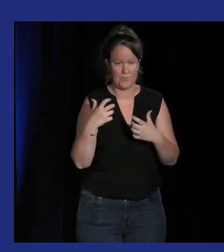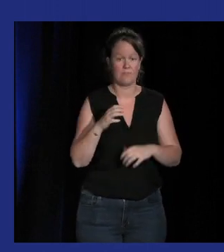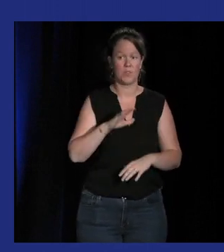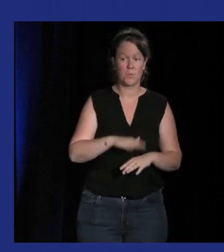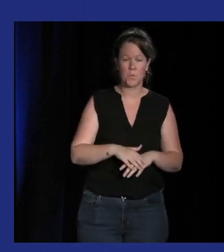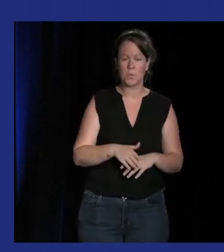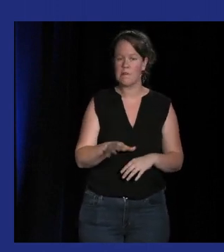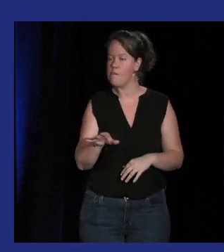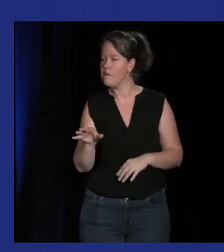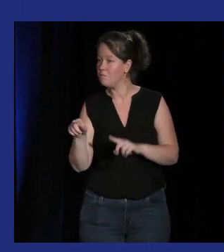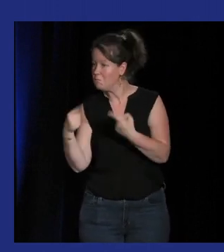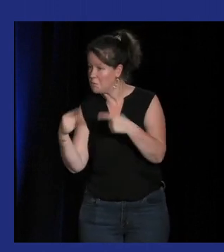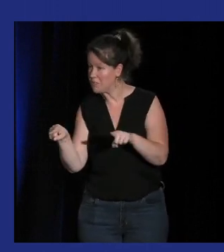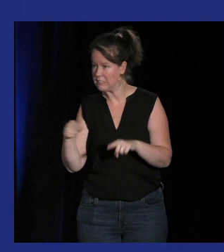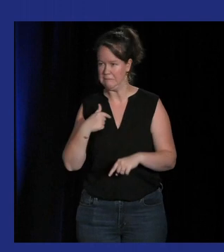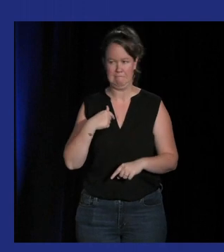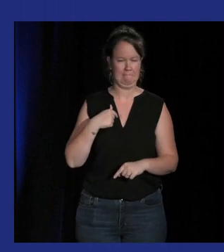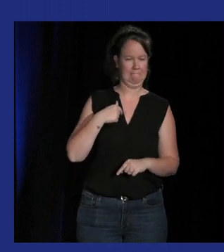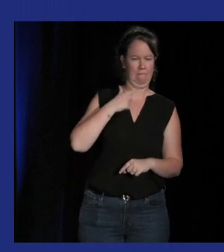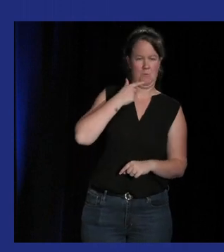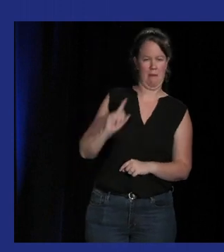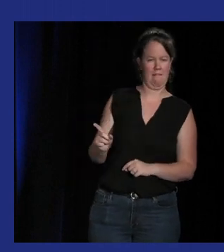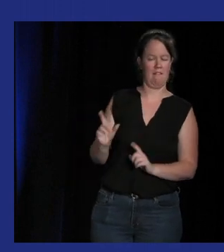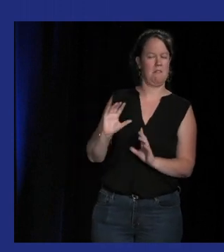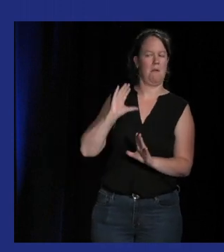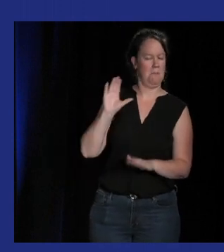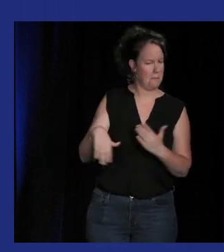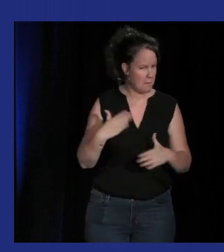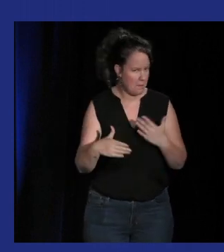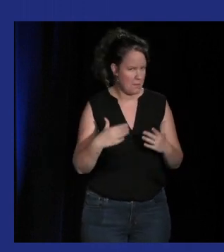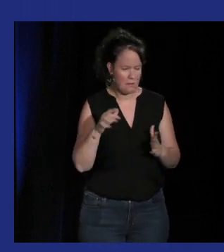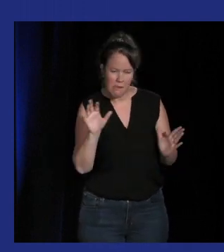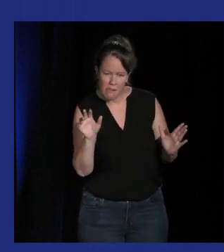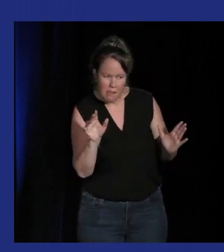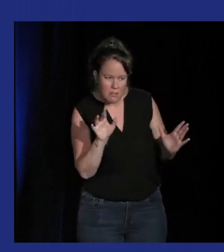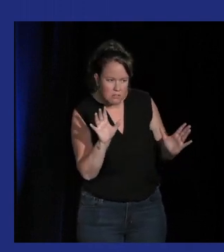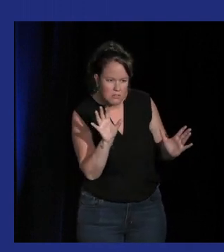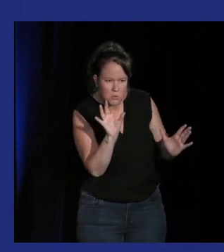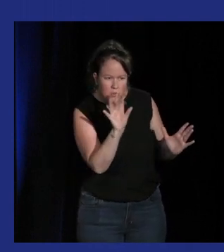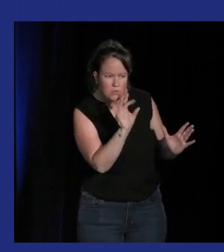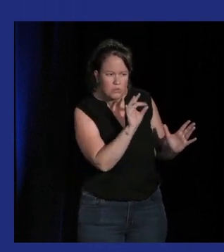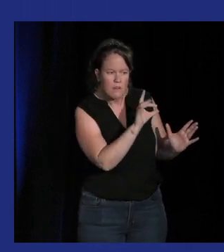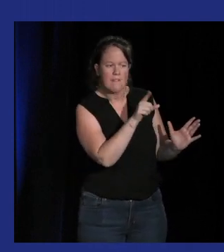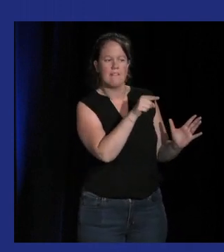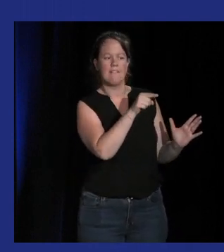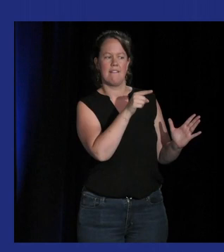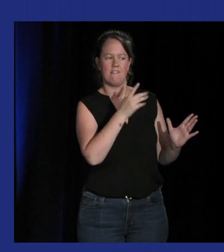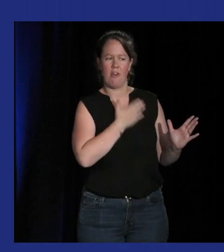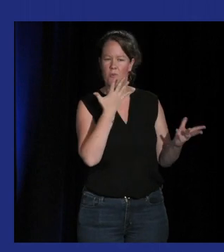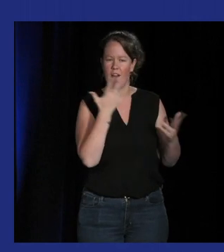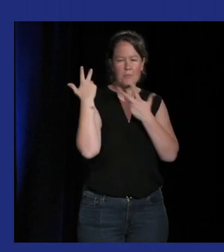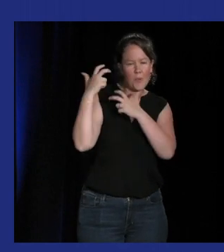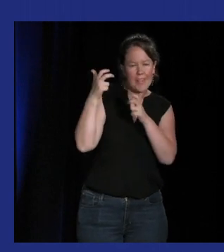c'était pas forcément mon truc la musique et petit à petit j'ai creusé et j'ai découvert après le bruitage